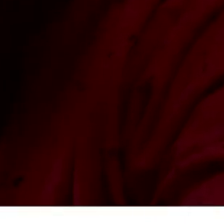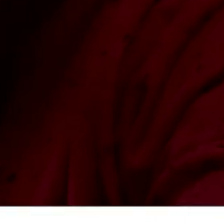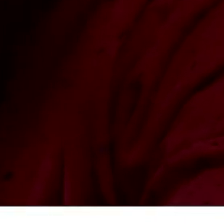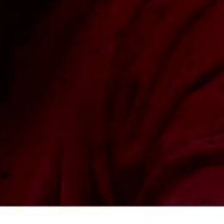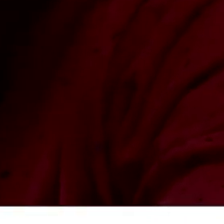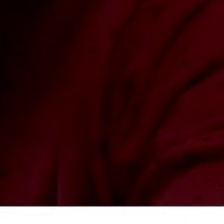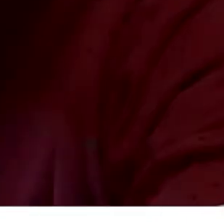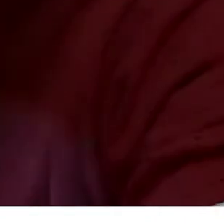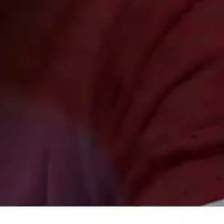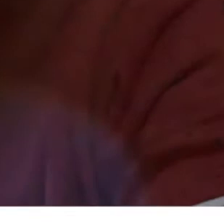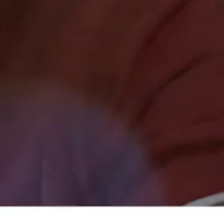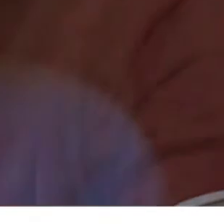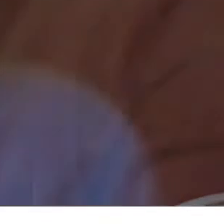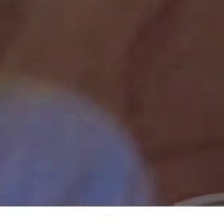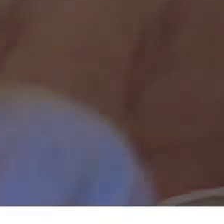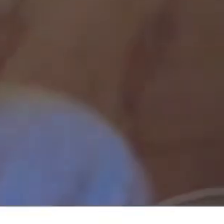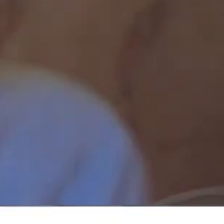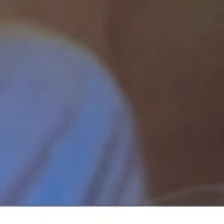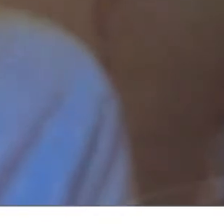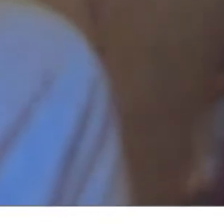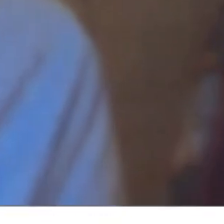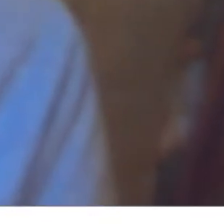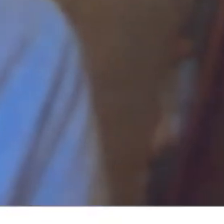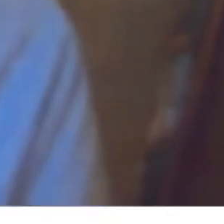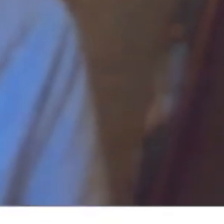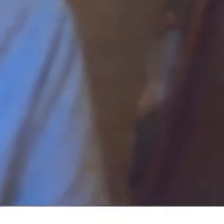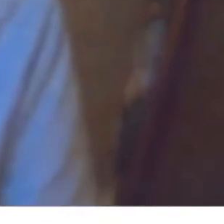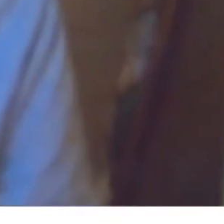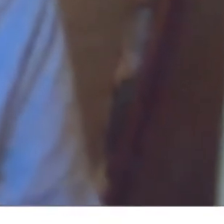сәбидің бәрі бақытты